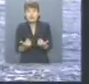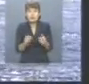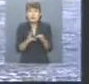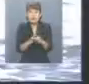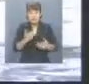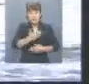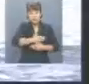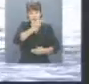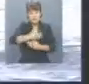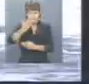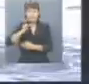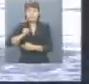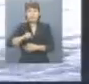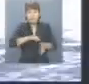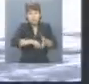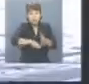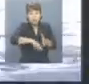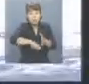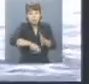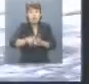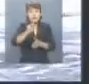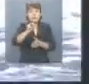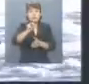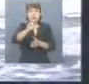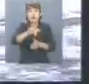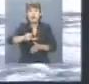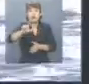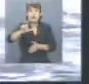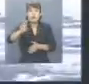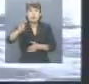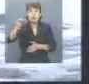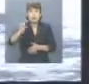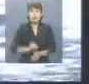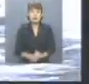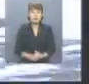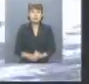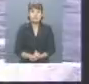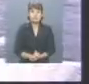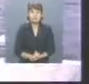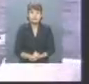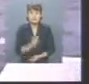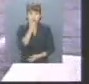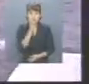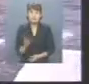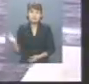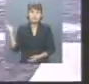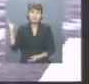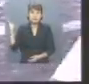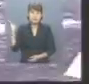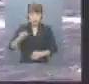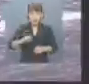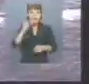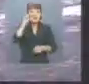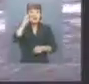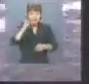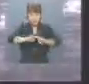ารถระบายน้ำได้ถึงวันละ35ล้านลูกบาศก์เมตรครับจะเห็นได้ว่าน้ำด้านนอกประตูระบายน้ำยังสูงกว่าด้านในประตูระ